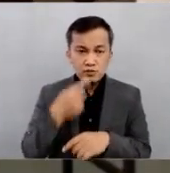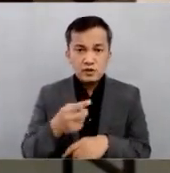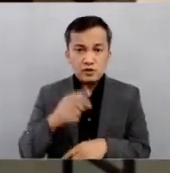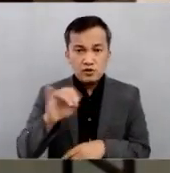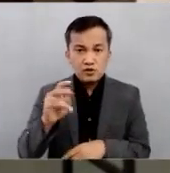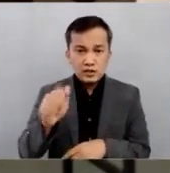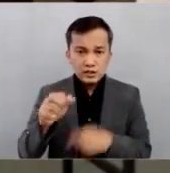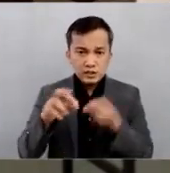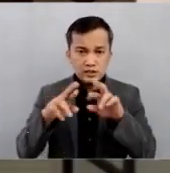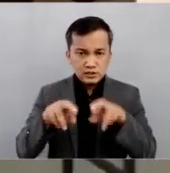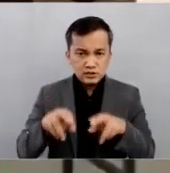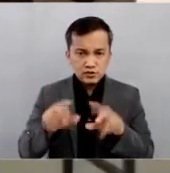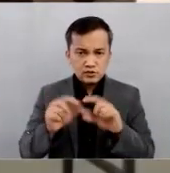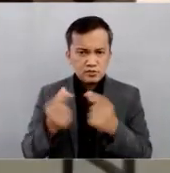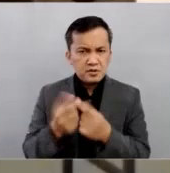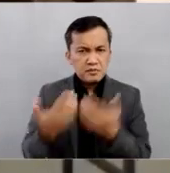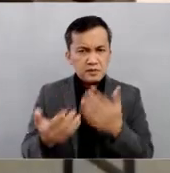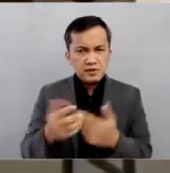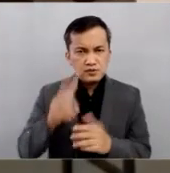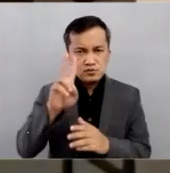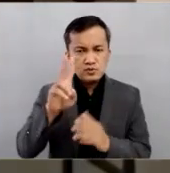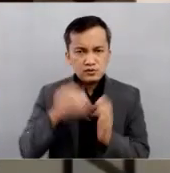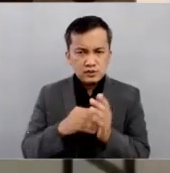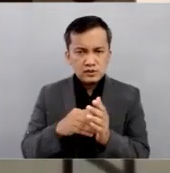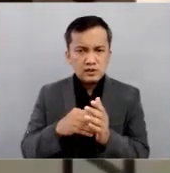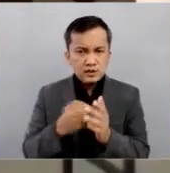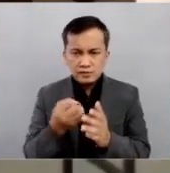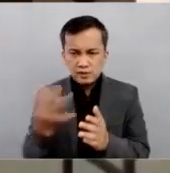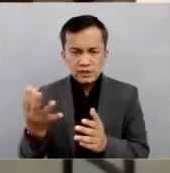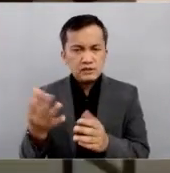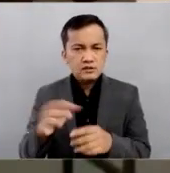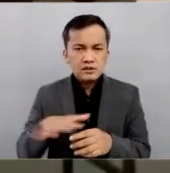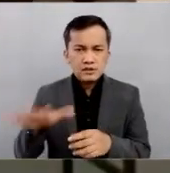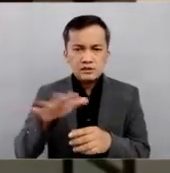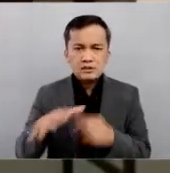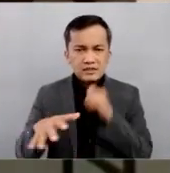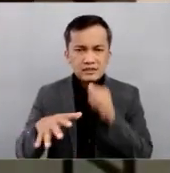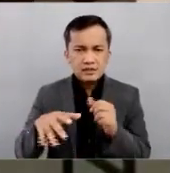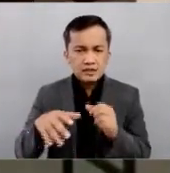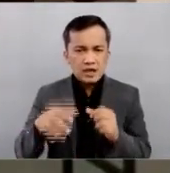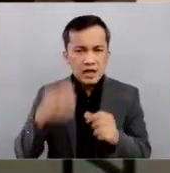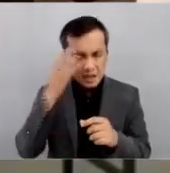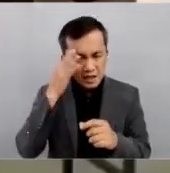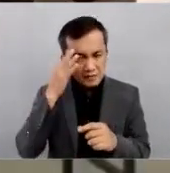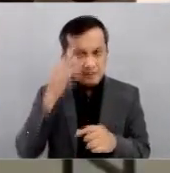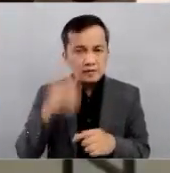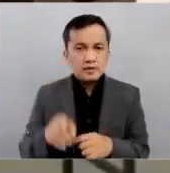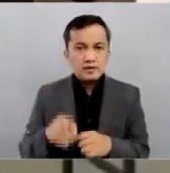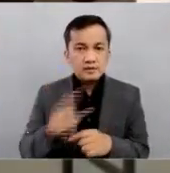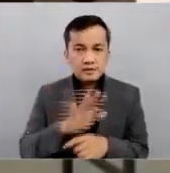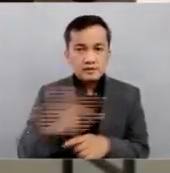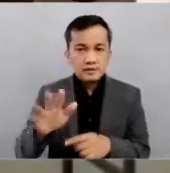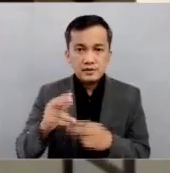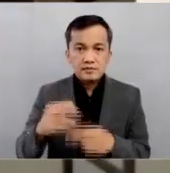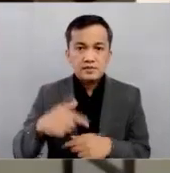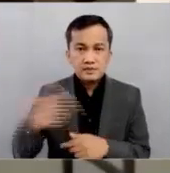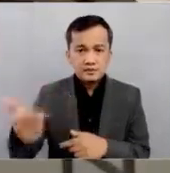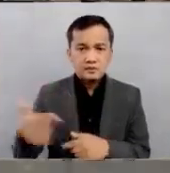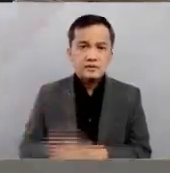nasa 2,000 na ang mga kaso niyan. Pero hindi lang daw natutukoy. Nasa frontline ng balita ngayon si Marian